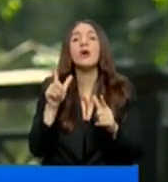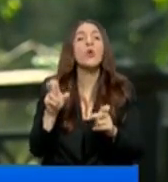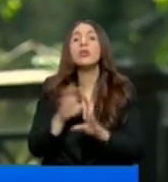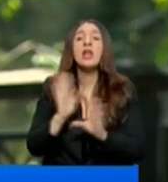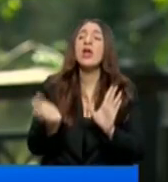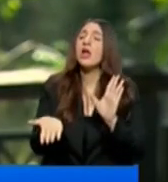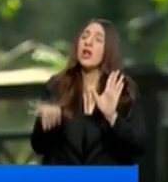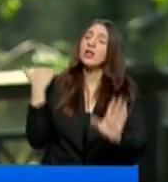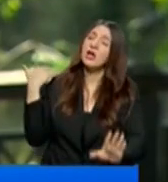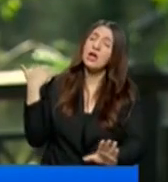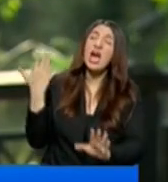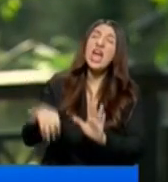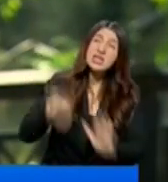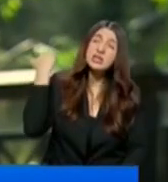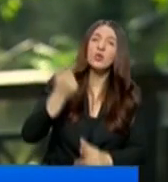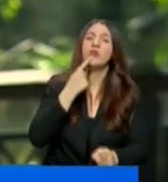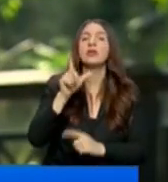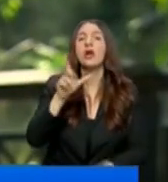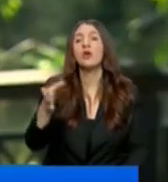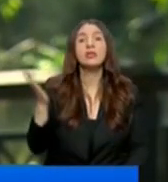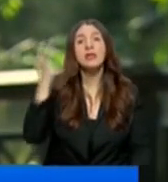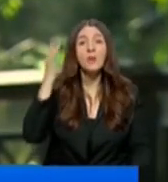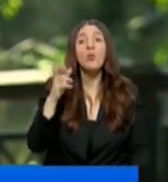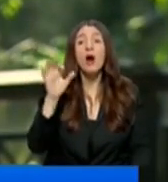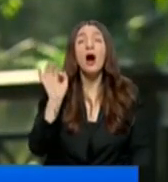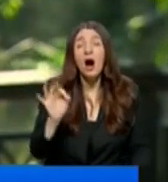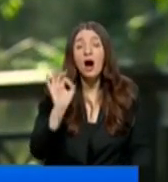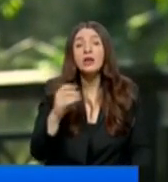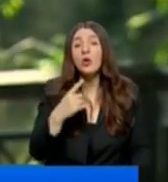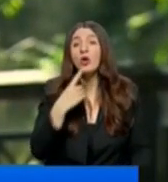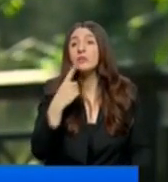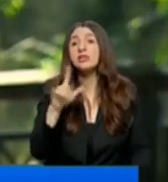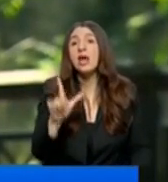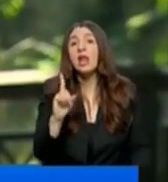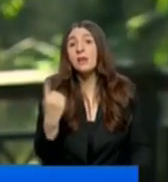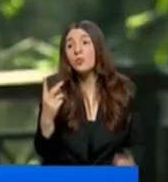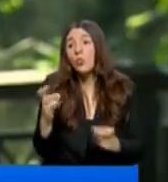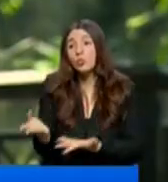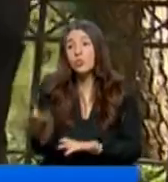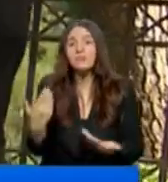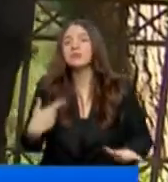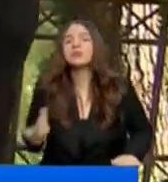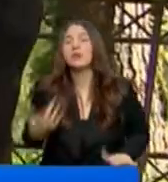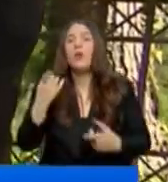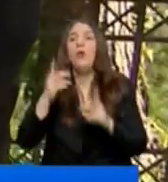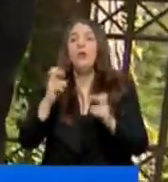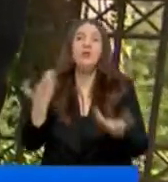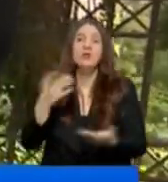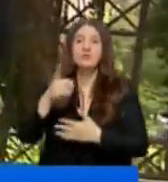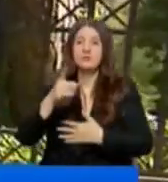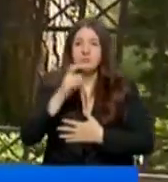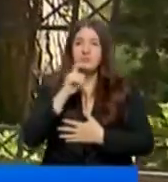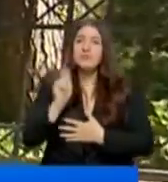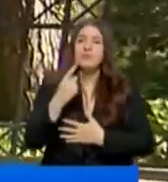değil. Öteden beri ele alınması gereken temel bir konuydu. Ve hala ele alınması gereken temel bir konu. Biz zaten o konuda, tamam, hani siz